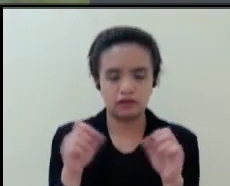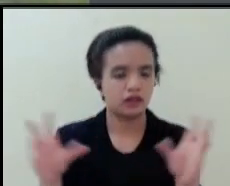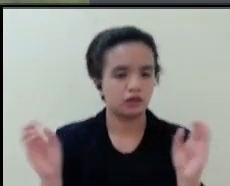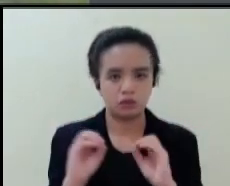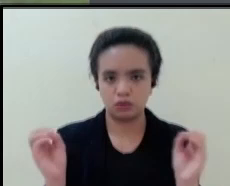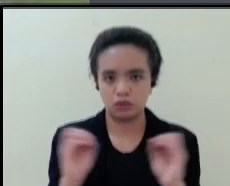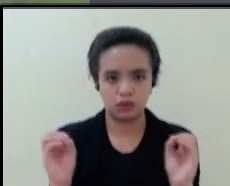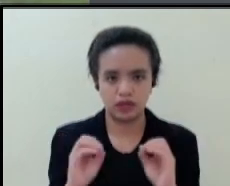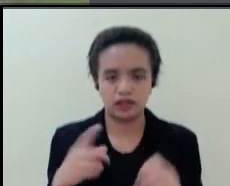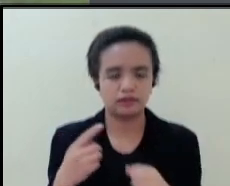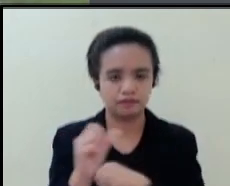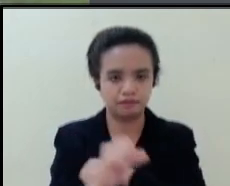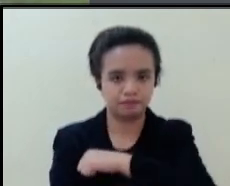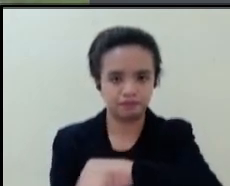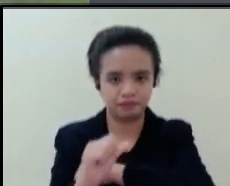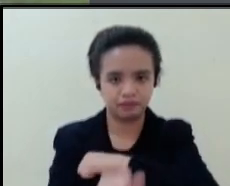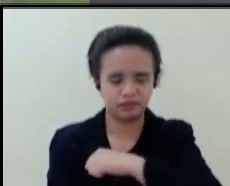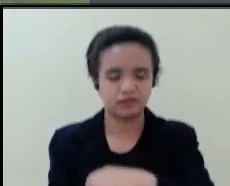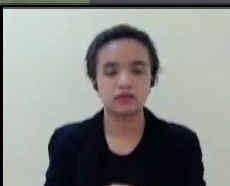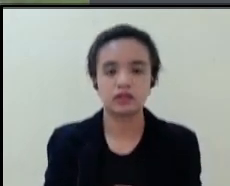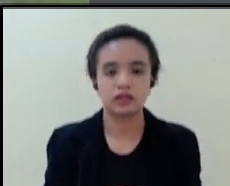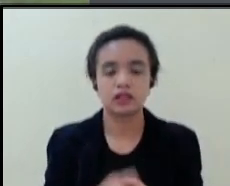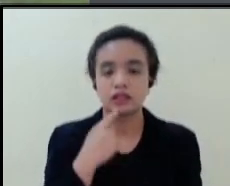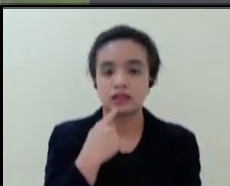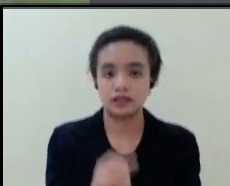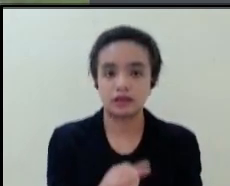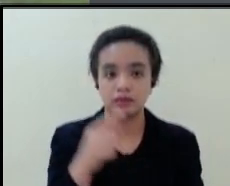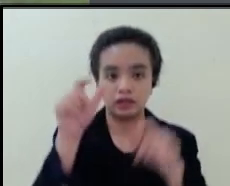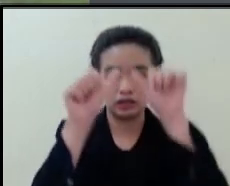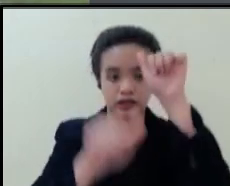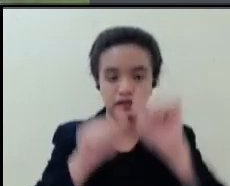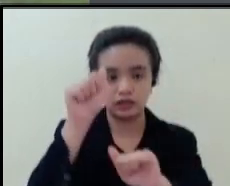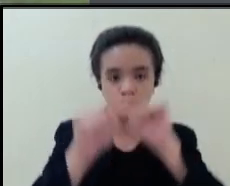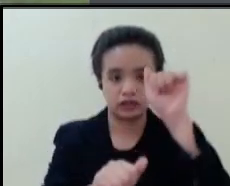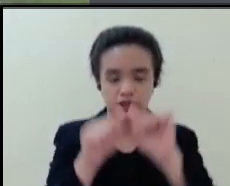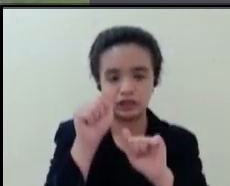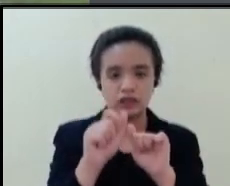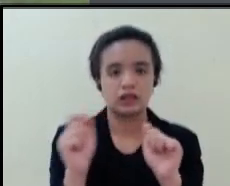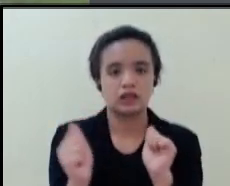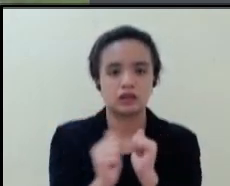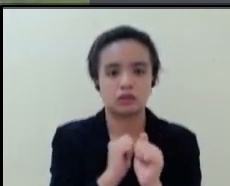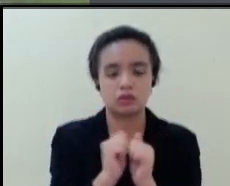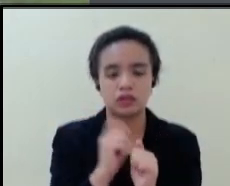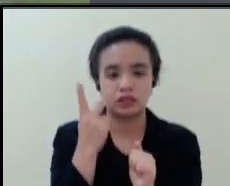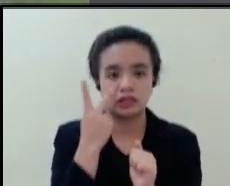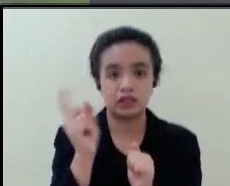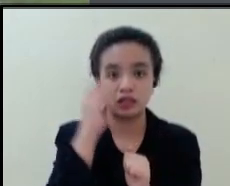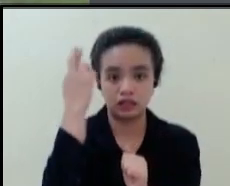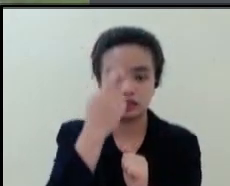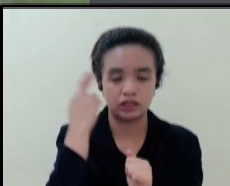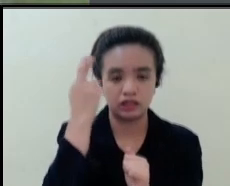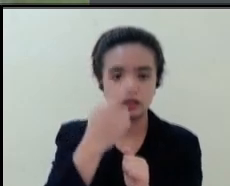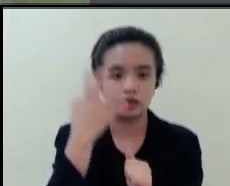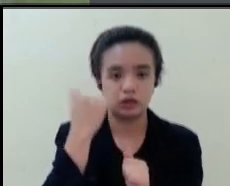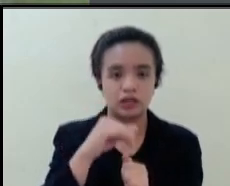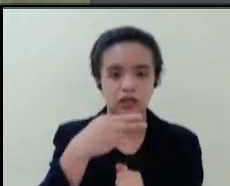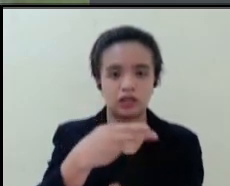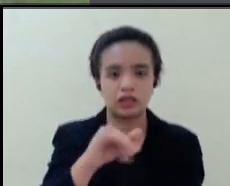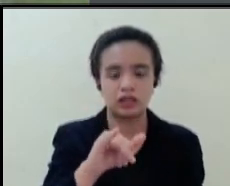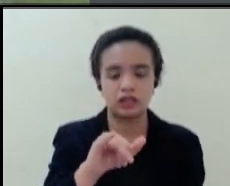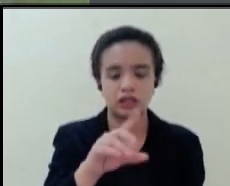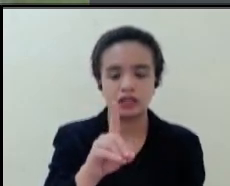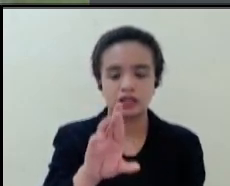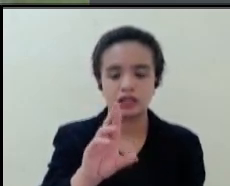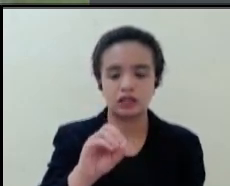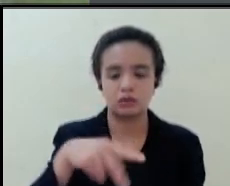nasaktan. Batay sa initial na assessment, hydroplaning ang nakikitang dahilan ng overshooting. Ang hydroplaning ay